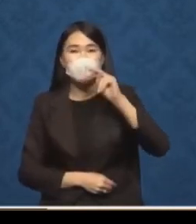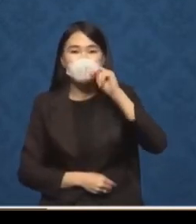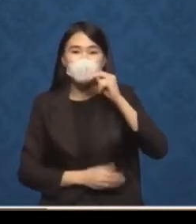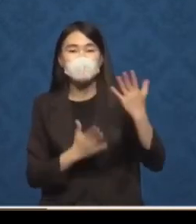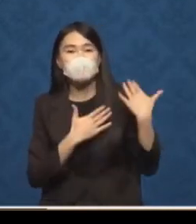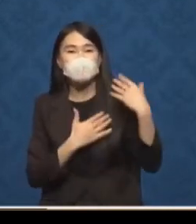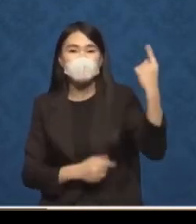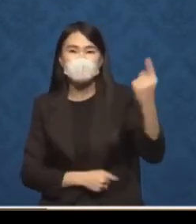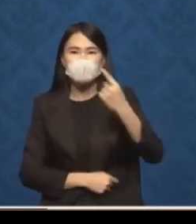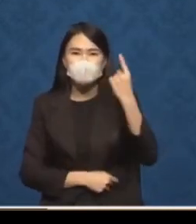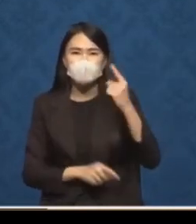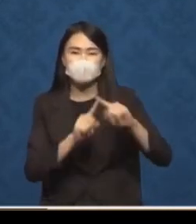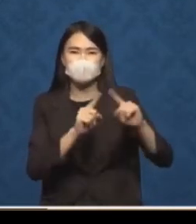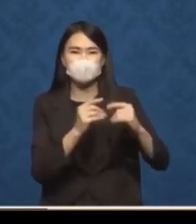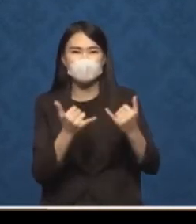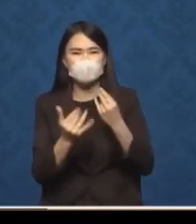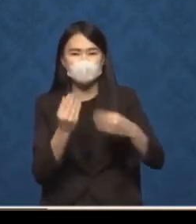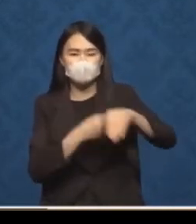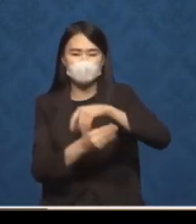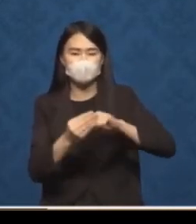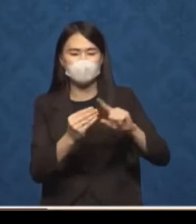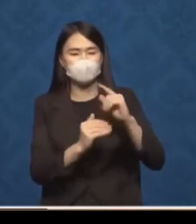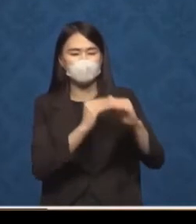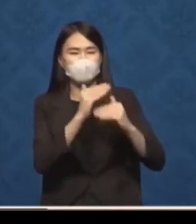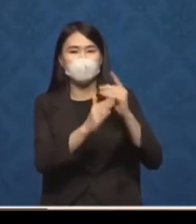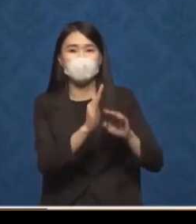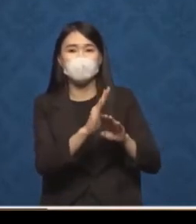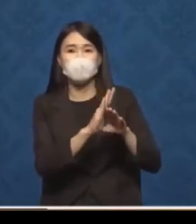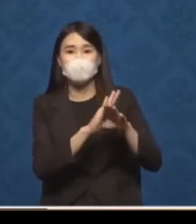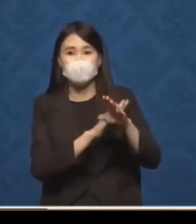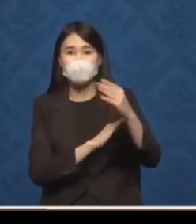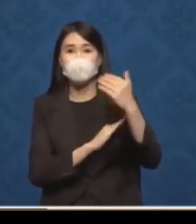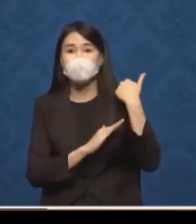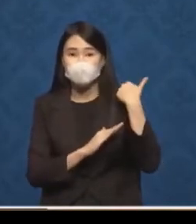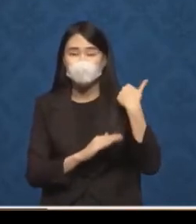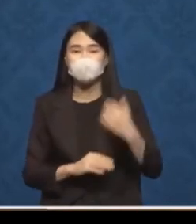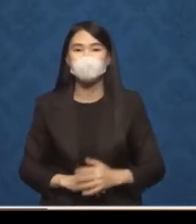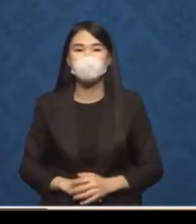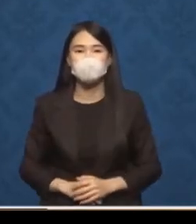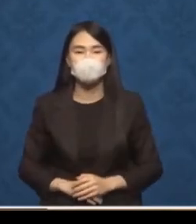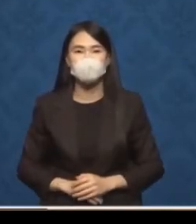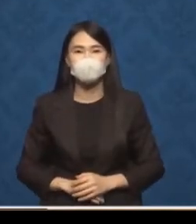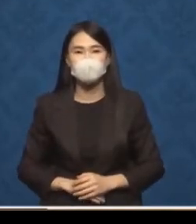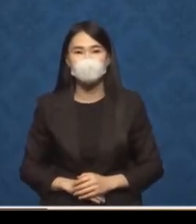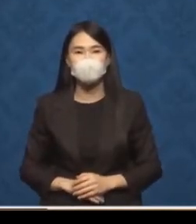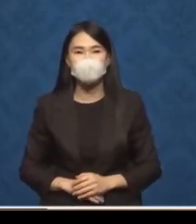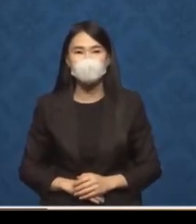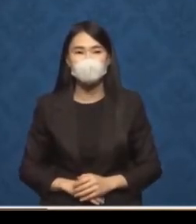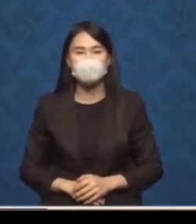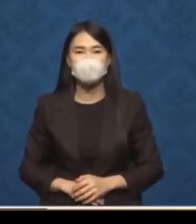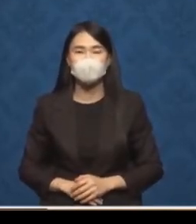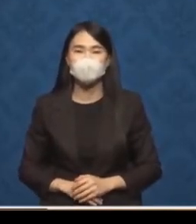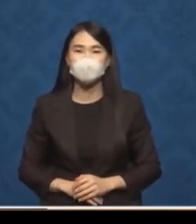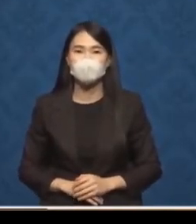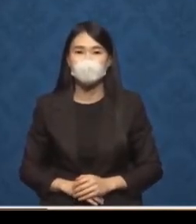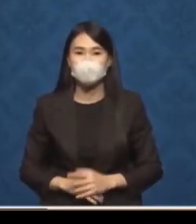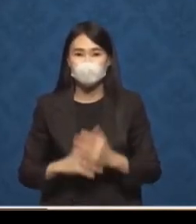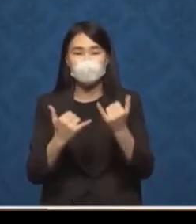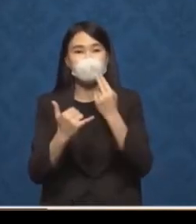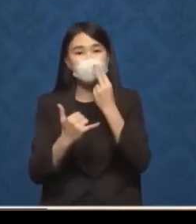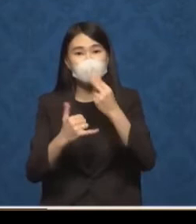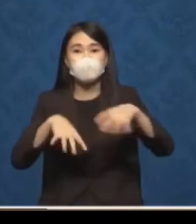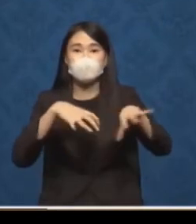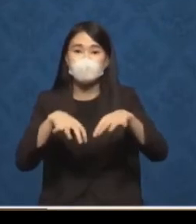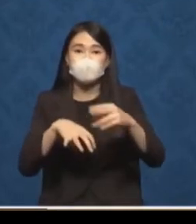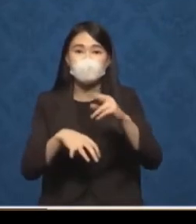ซึ่งมีการเติบโตค่อนข้างสูงท่านประธานที่เคารพครับการจัดหาแหล่งน้ำต่างๆเหล่